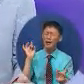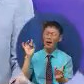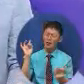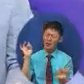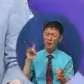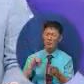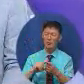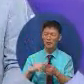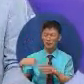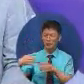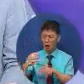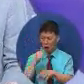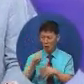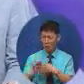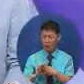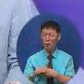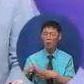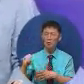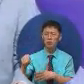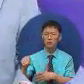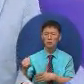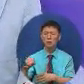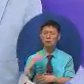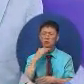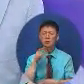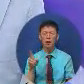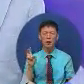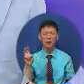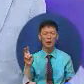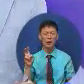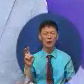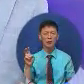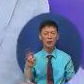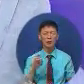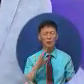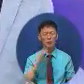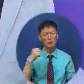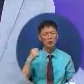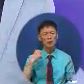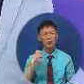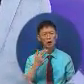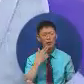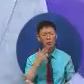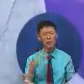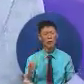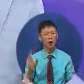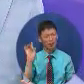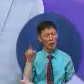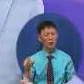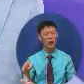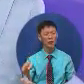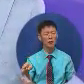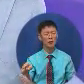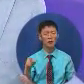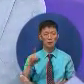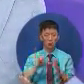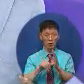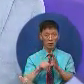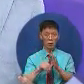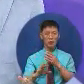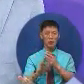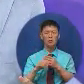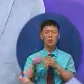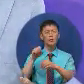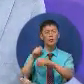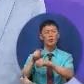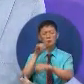놓고 전기 쇼크를 받고 있으면 좀 이따 꺼질 거야 라는 기대를 하는 거예요. 굉장히 무기력한 대응이에요. 근데 이게 이런